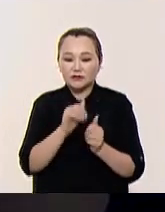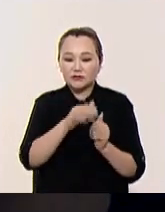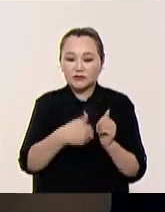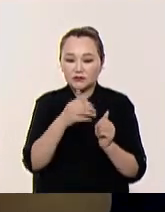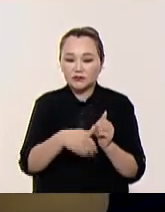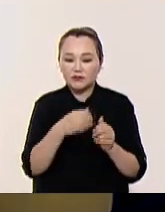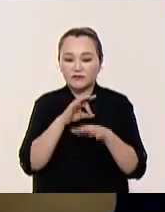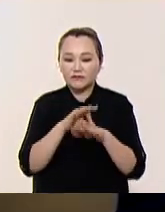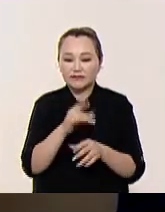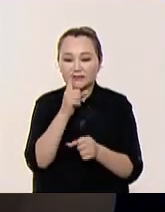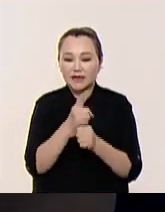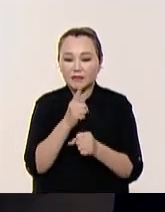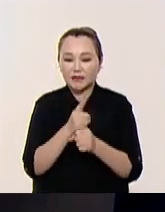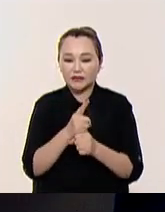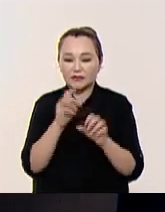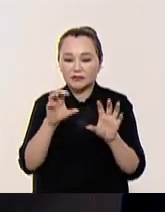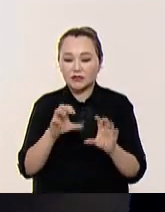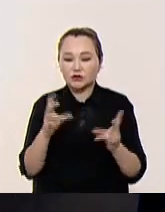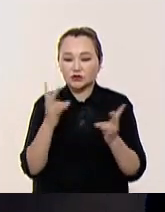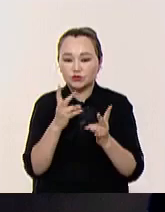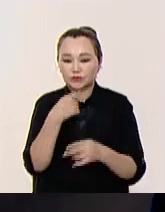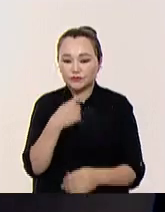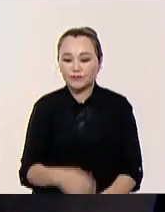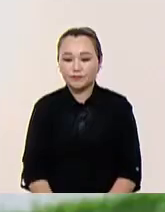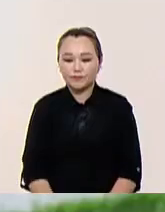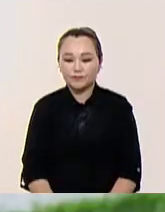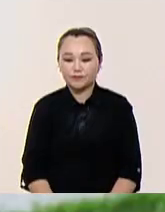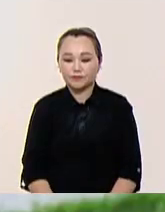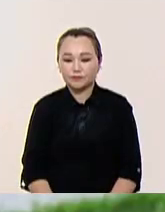жұмыстарын жүргізуге тыйым салатын заң керек деп отыр.